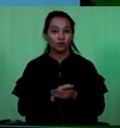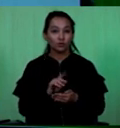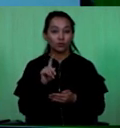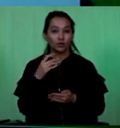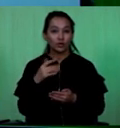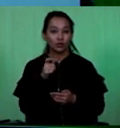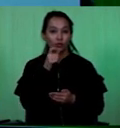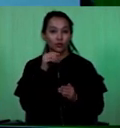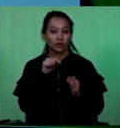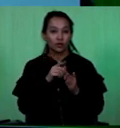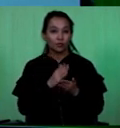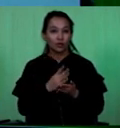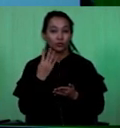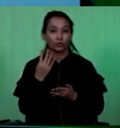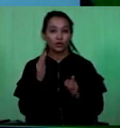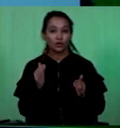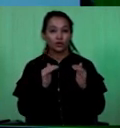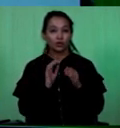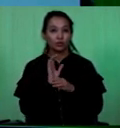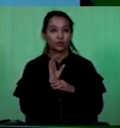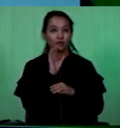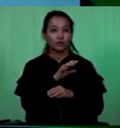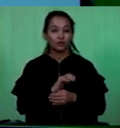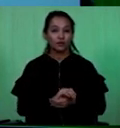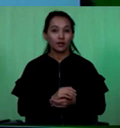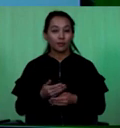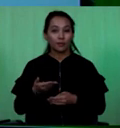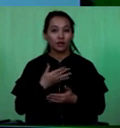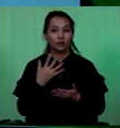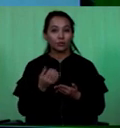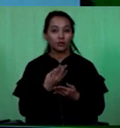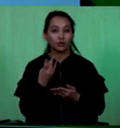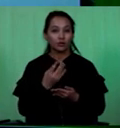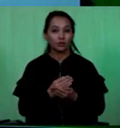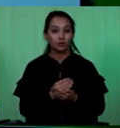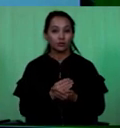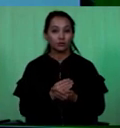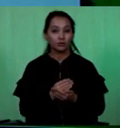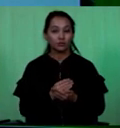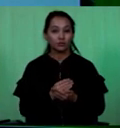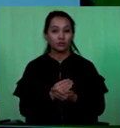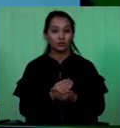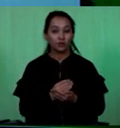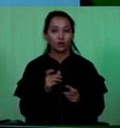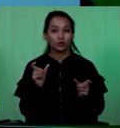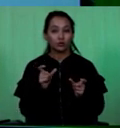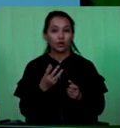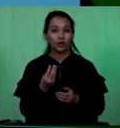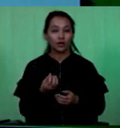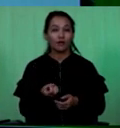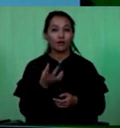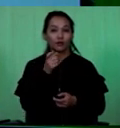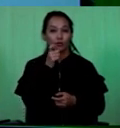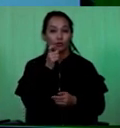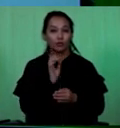tuxum esa 4 ta yashikda jo'natildi. Biz topishimiz kerak bo'lgan narsa bu do'konlarga yana qancha